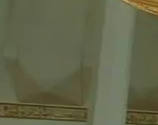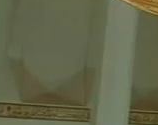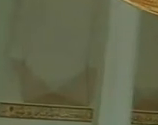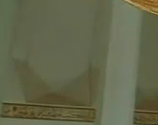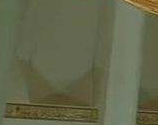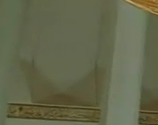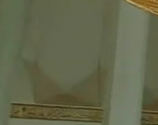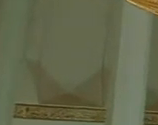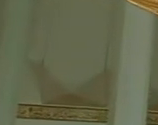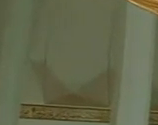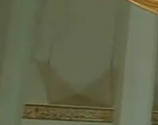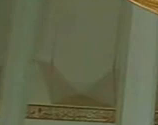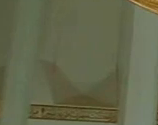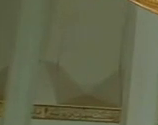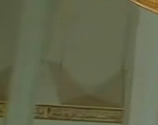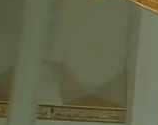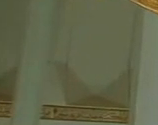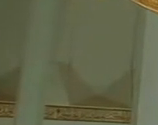حي على الصلاه